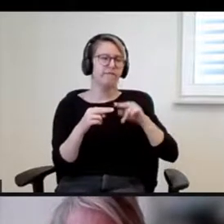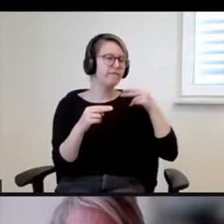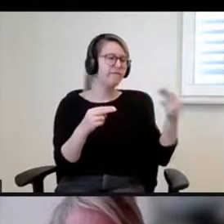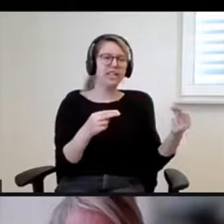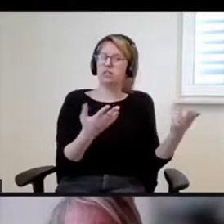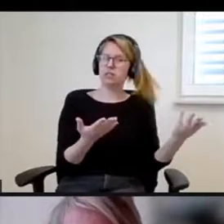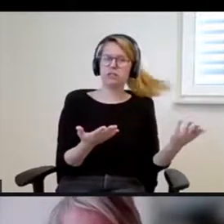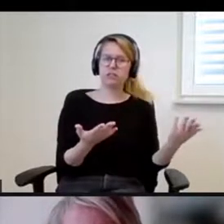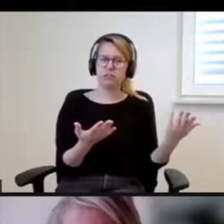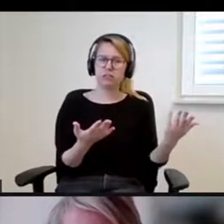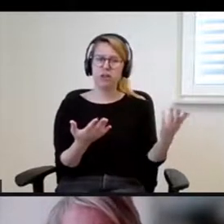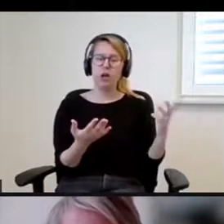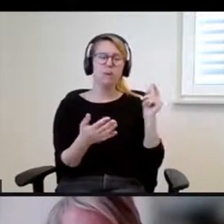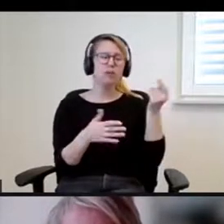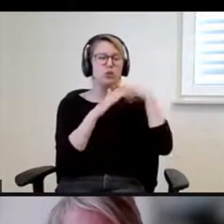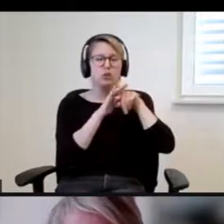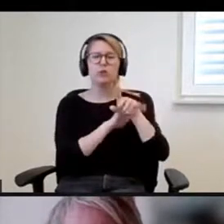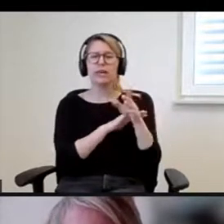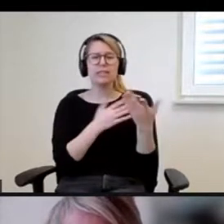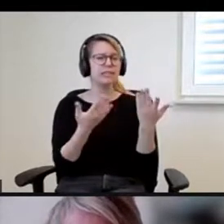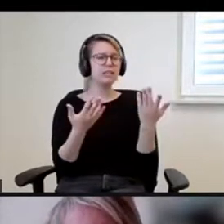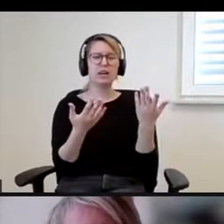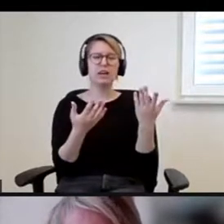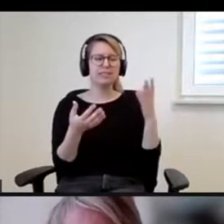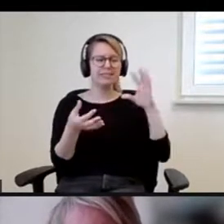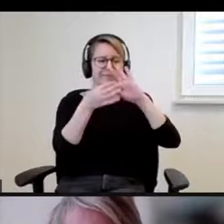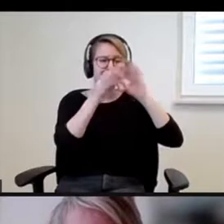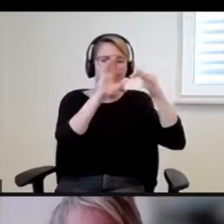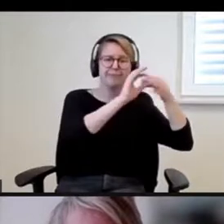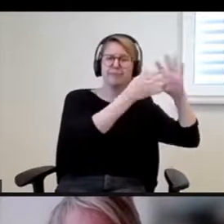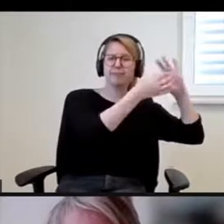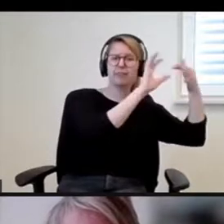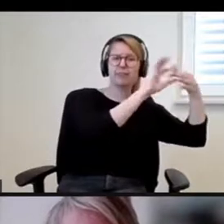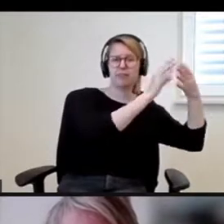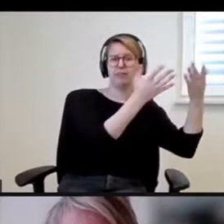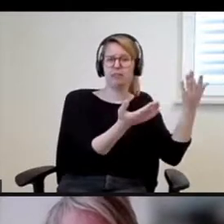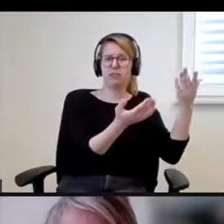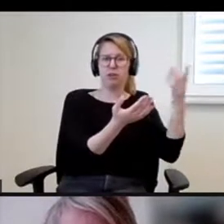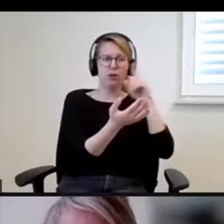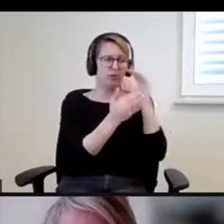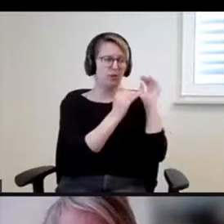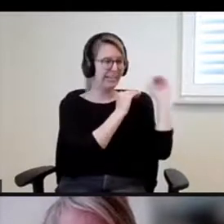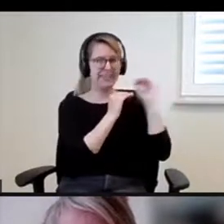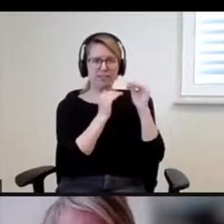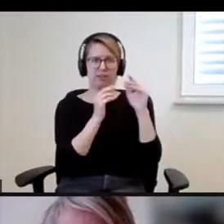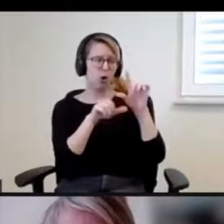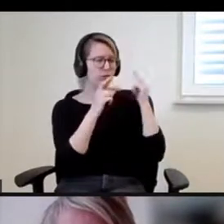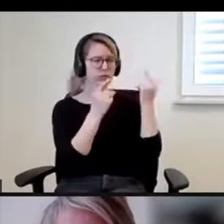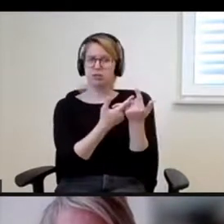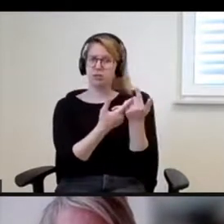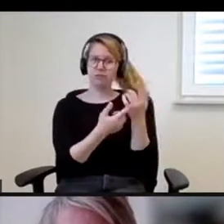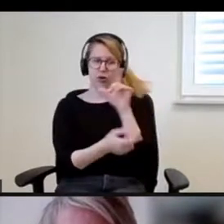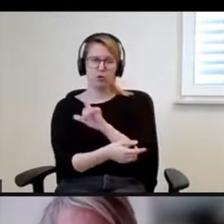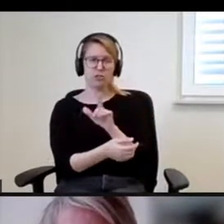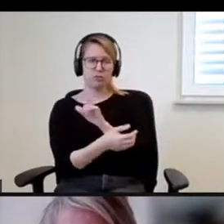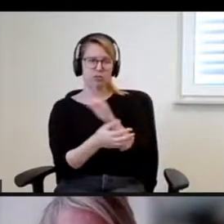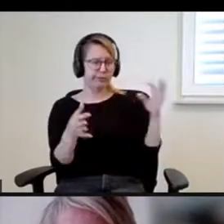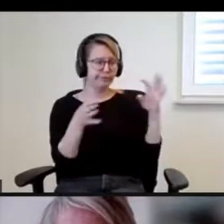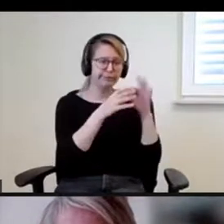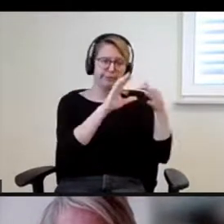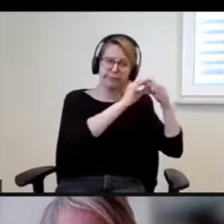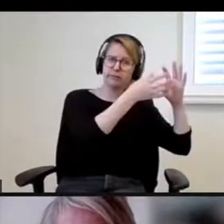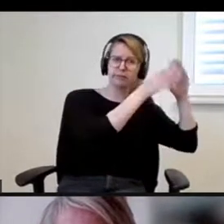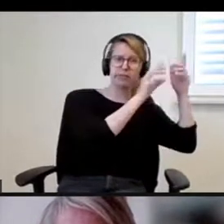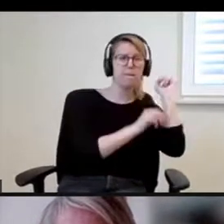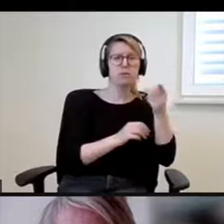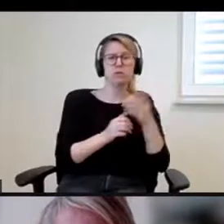évite aux personnes de faire les déplacements parce qu'ils ne sont pas sûrs. Et si vous êtes dans un train en fauteuil roulant et que vous